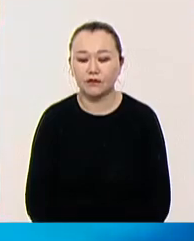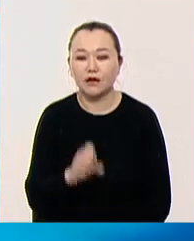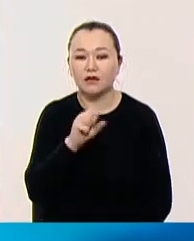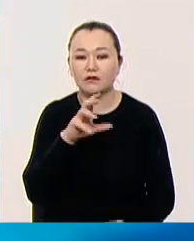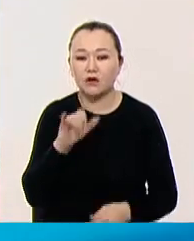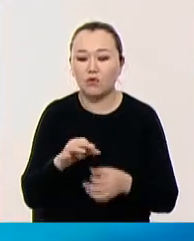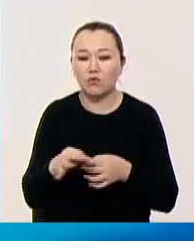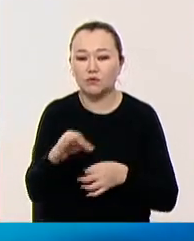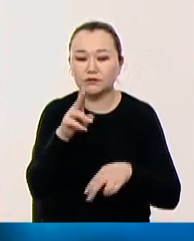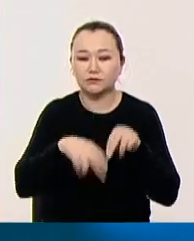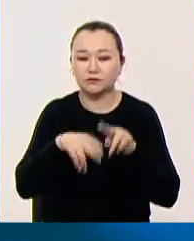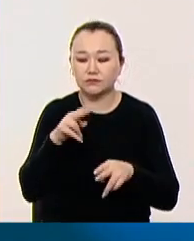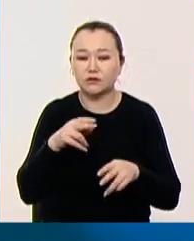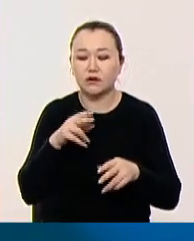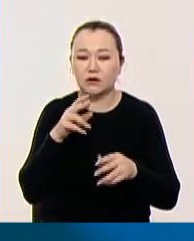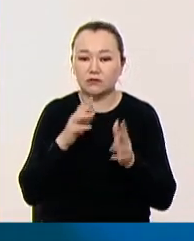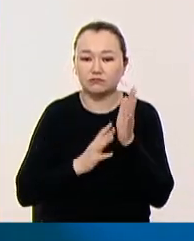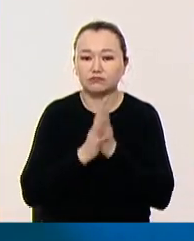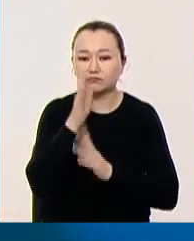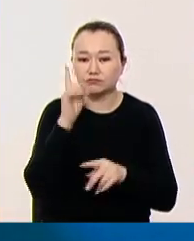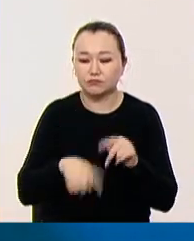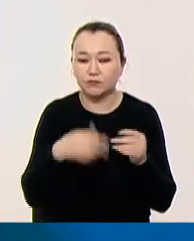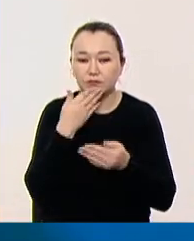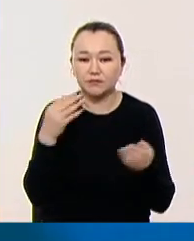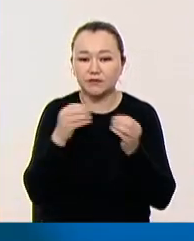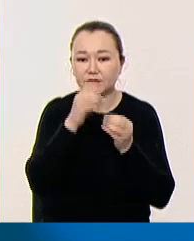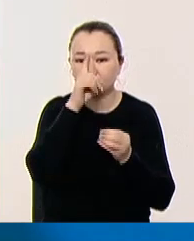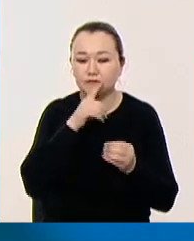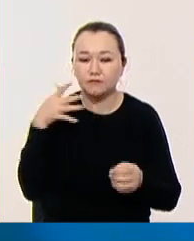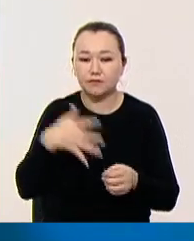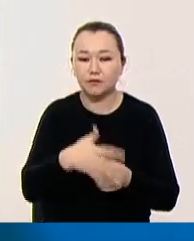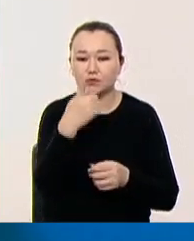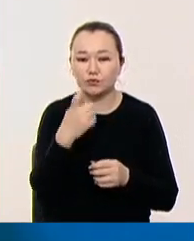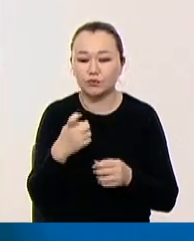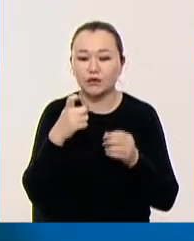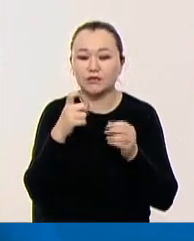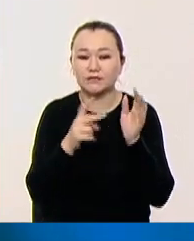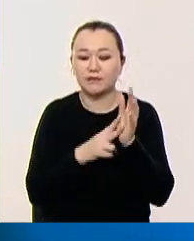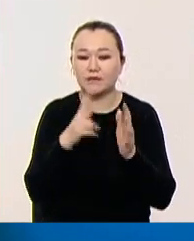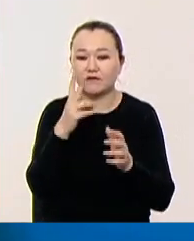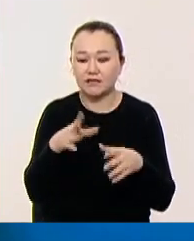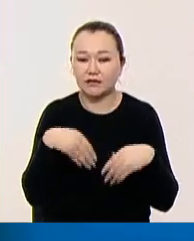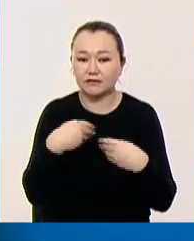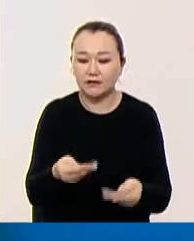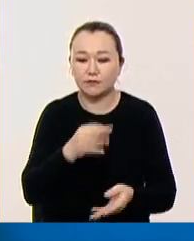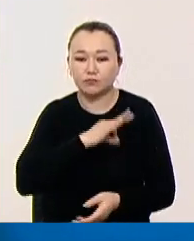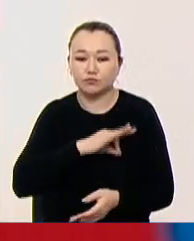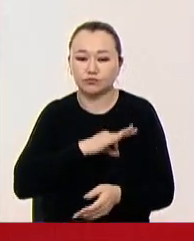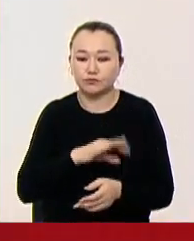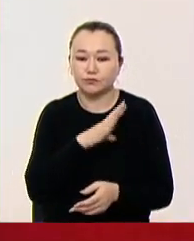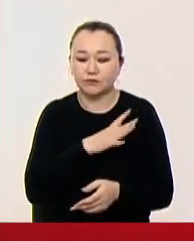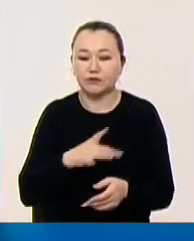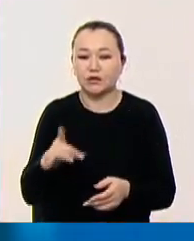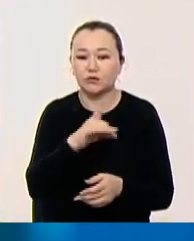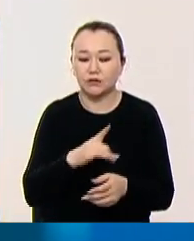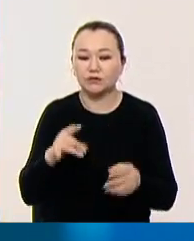Атырау облысында құрылыс қарқынды. Мәселен, соңғы 10 айда 5107 пәтер пайдалануға берілді. Бұдан бөлек аудан мен елді